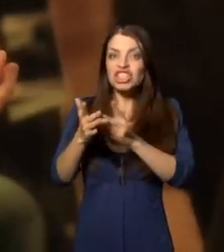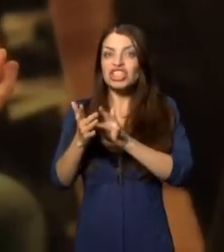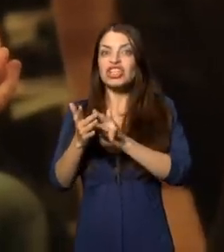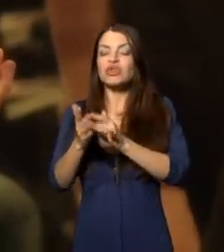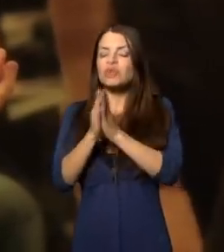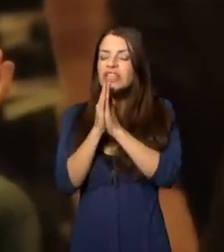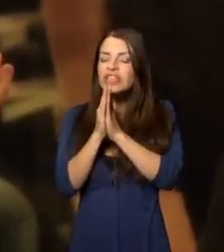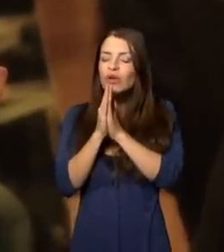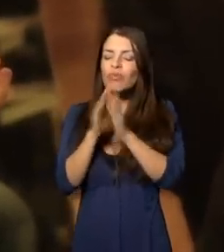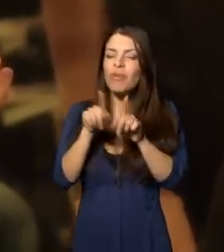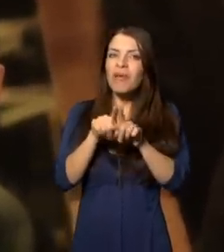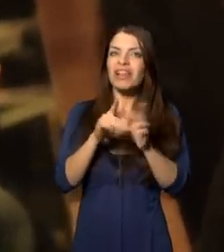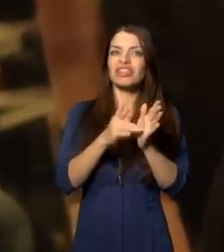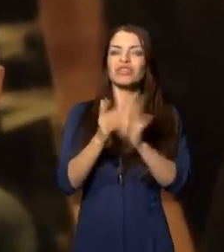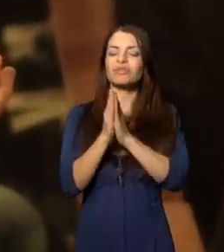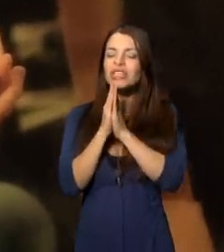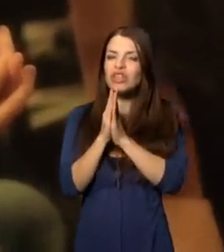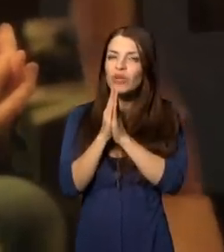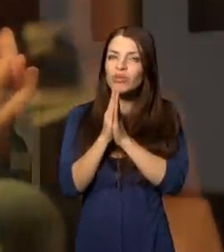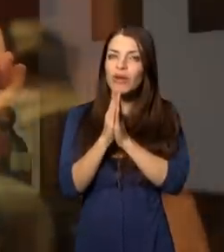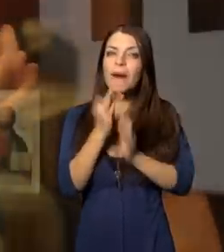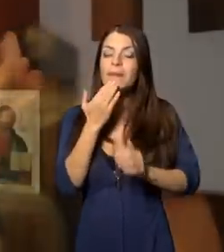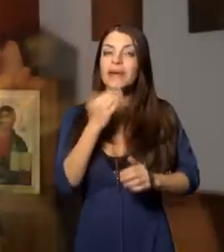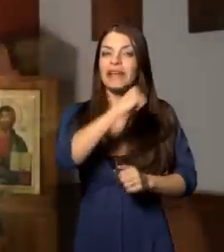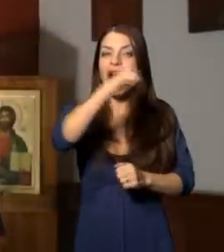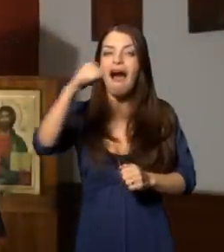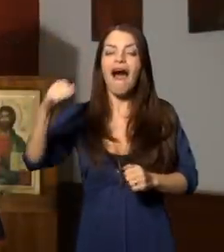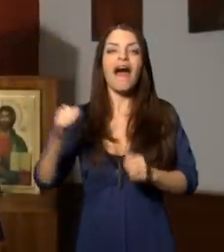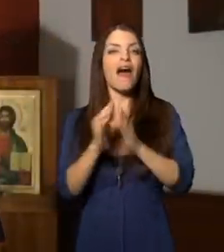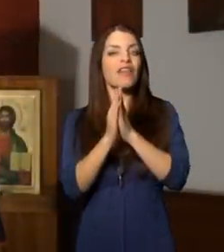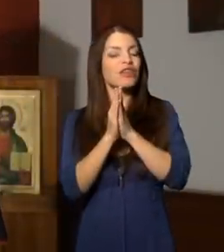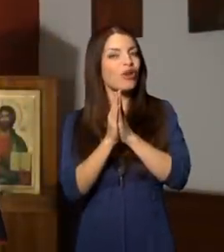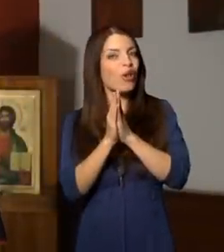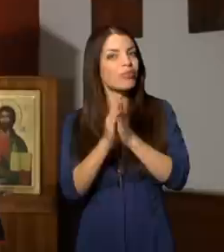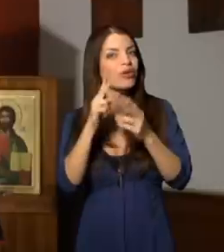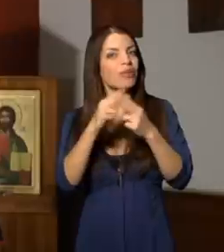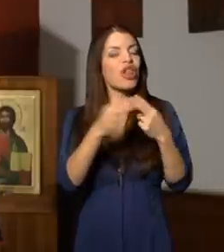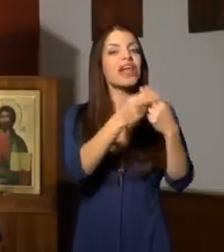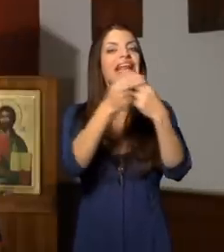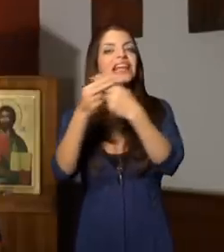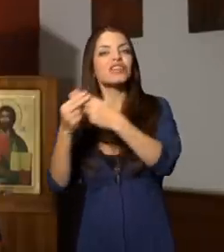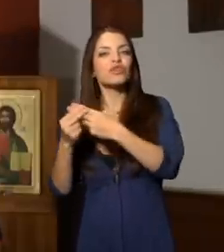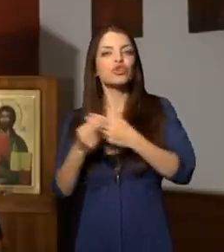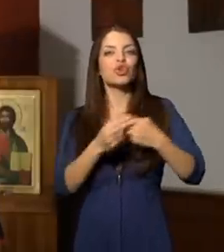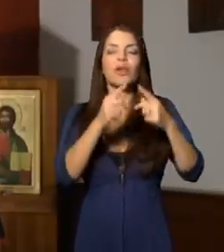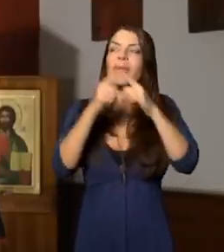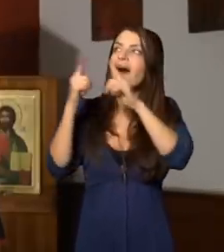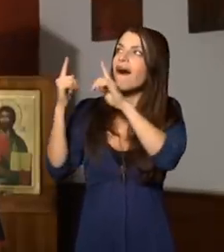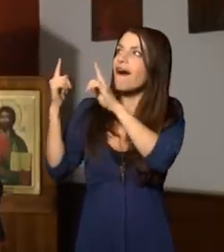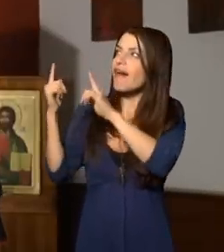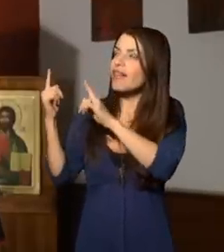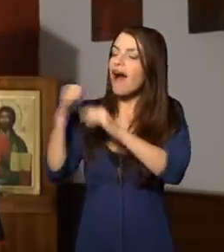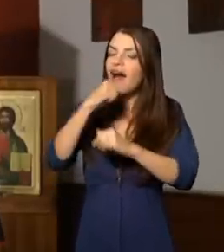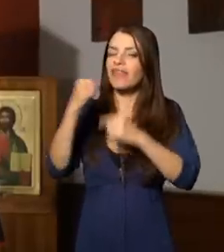jkunu bnedmin ta' talb? Permezz tat-talb aħna nitlu f'relazzjoni ma' Alla.